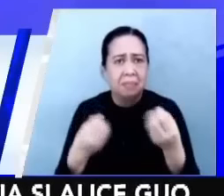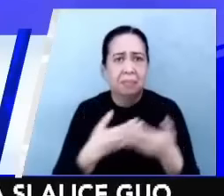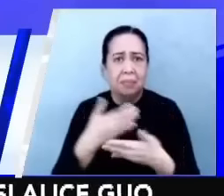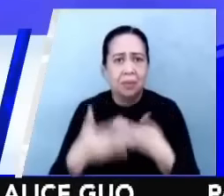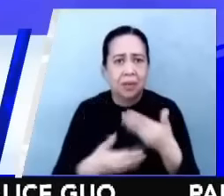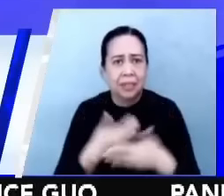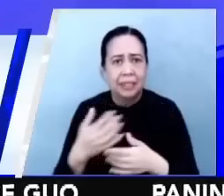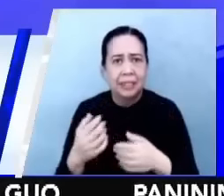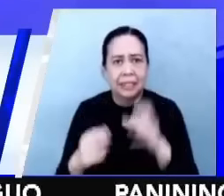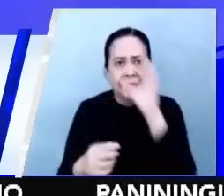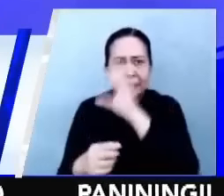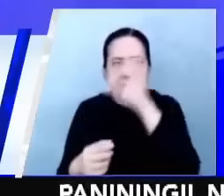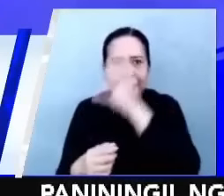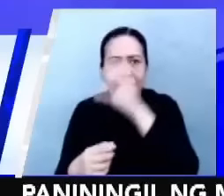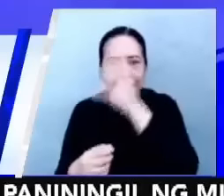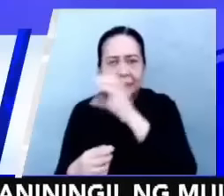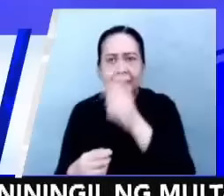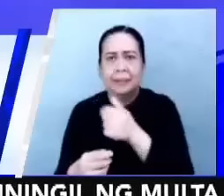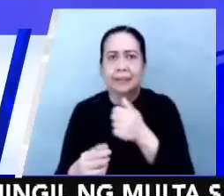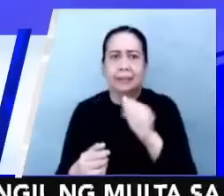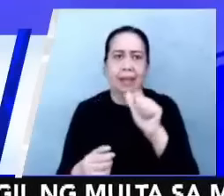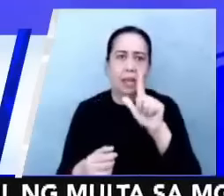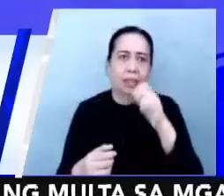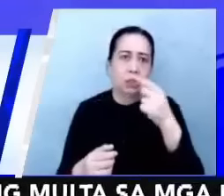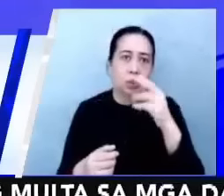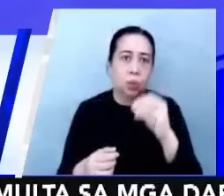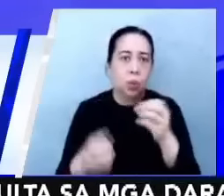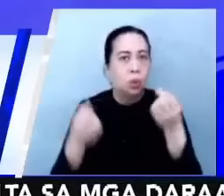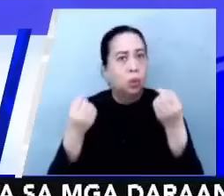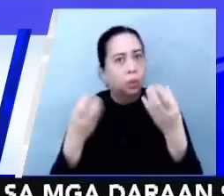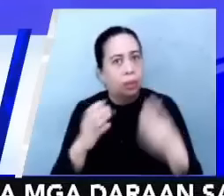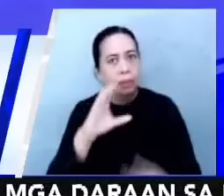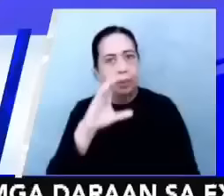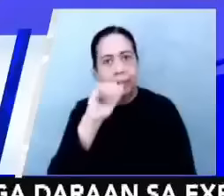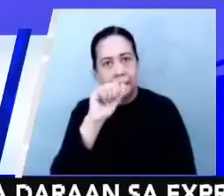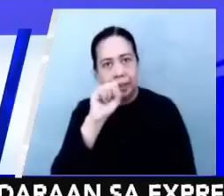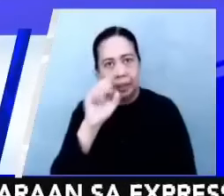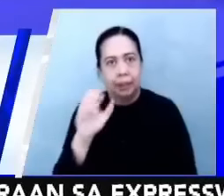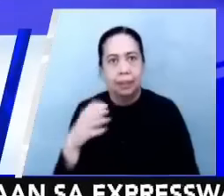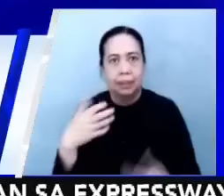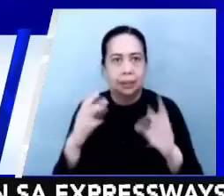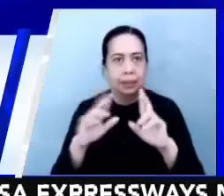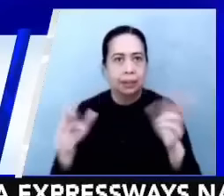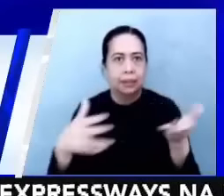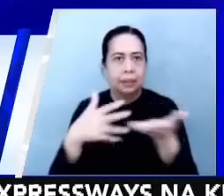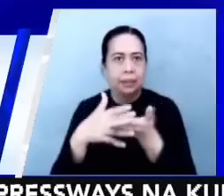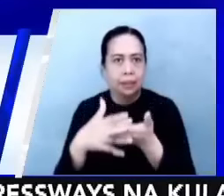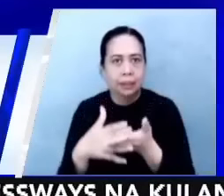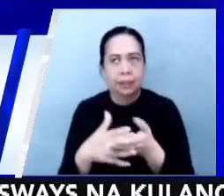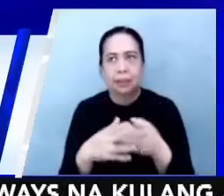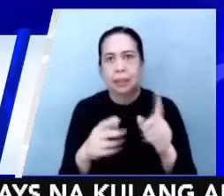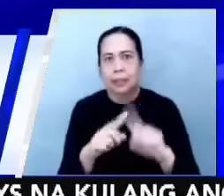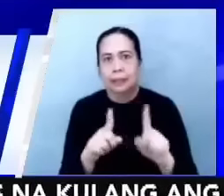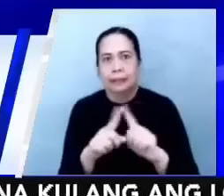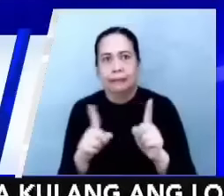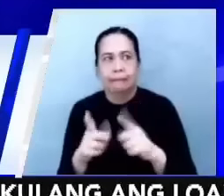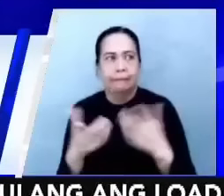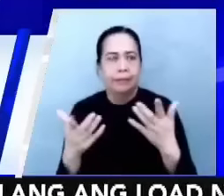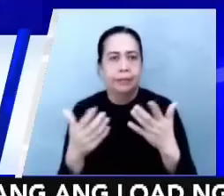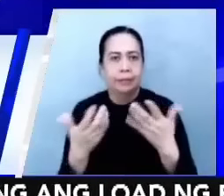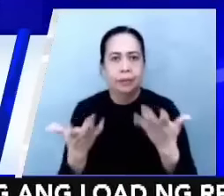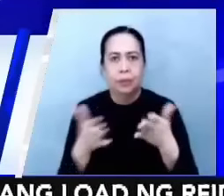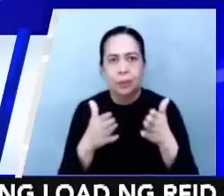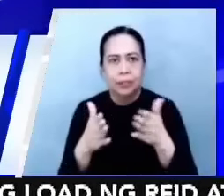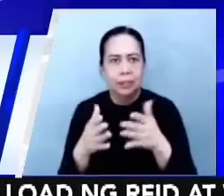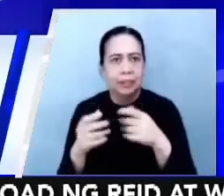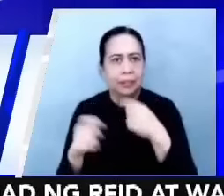Alice gu at yung mga kasong sinimulan ng ihain sa kanya mga instrumentong inilabas laban sa kanila tulad